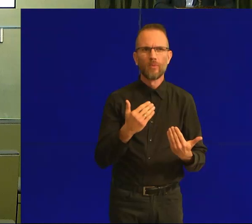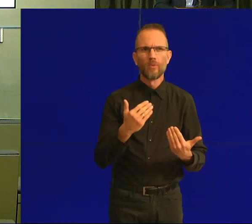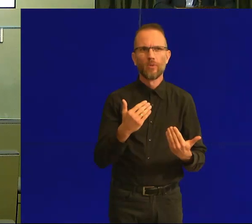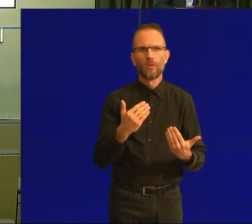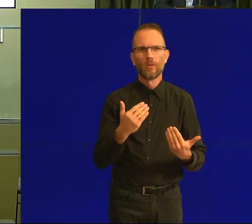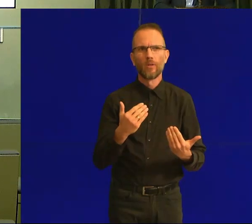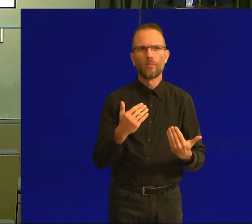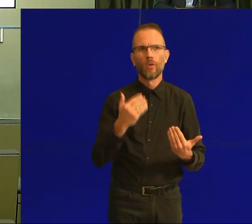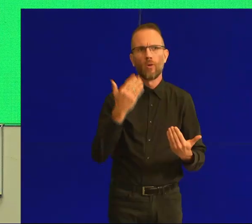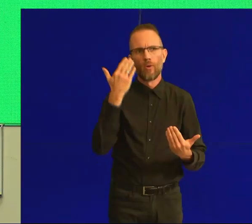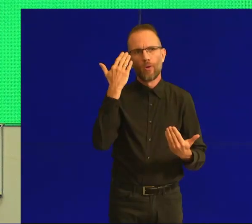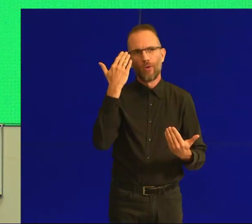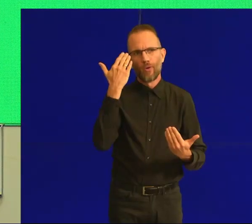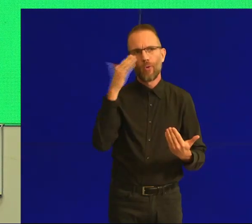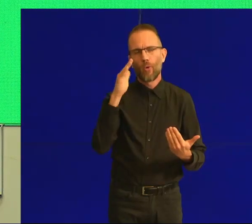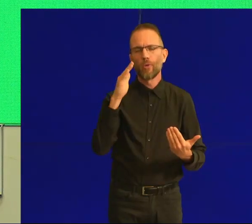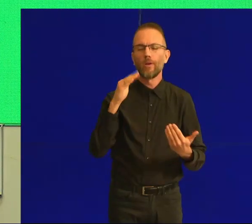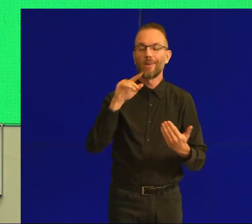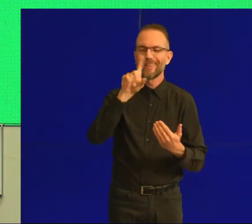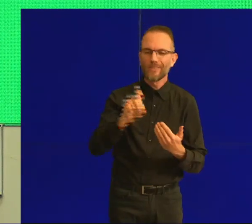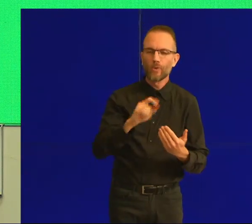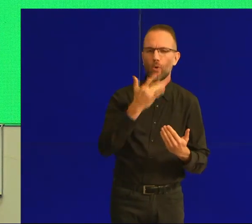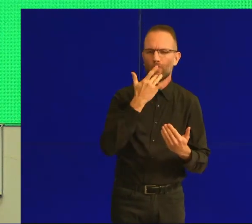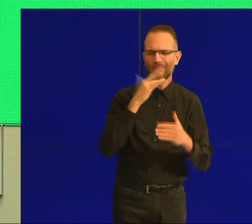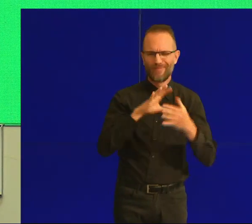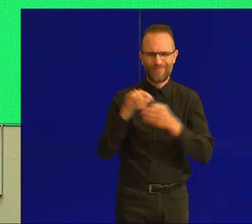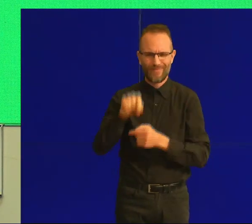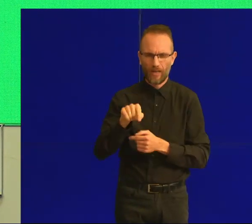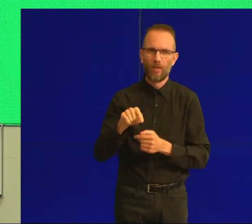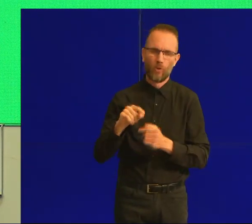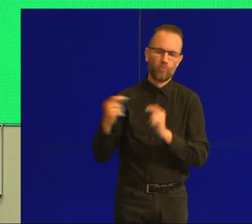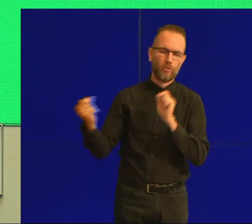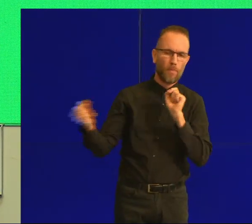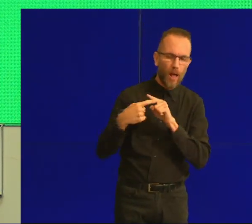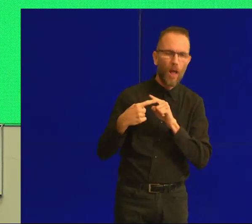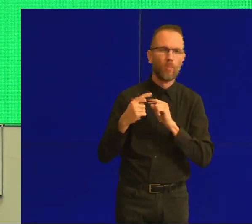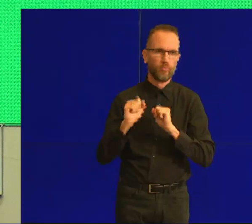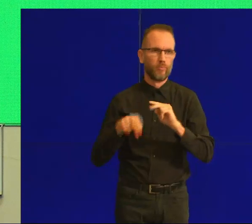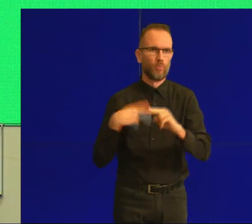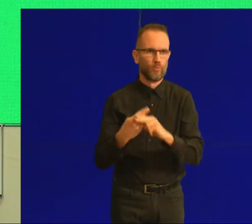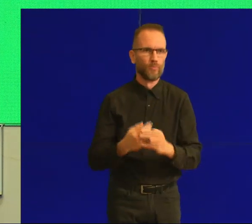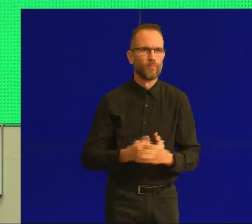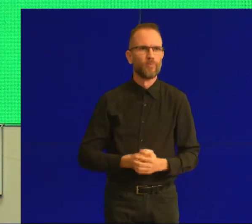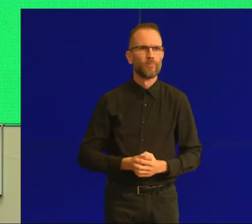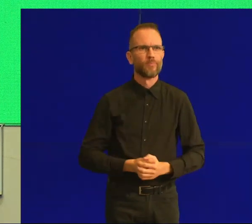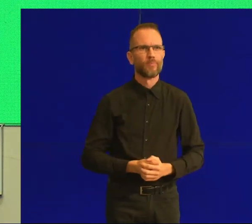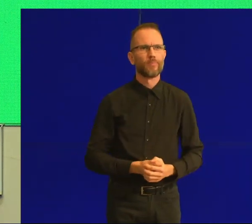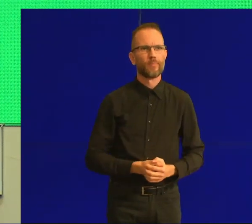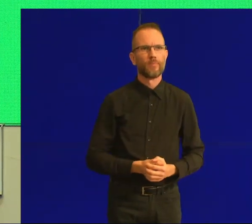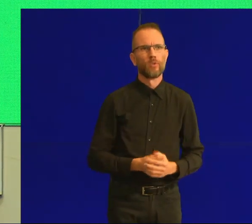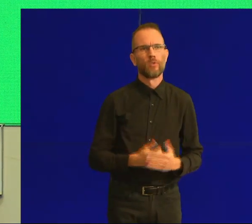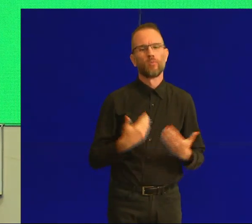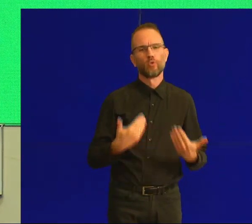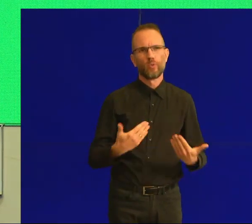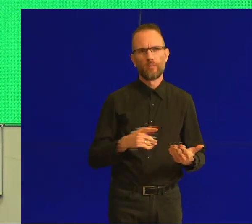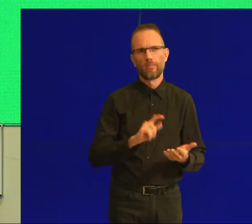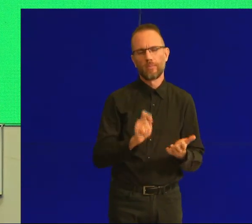contact direct nous sommes samedi profiter au mieux de votre week-end dans les circonstances que nous